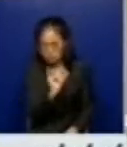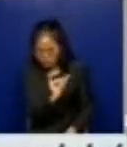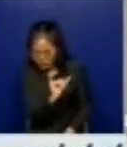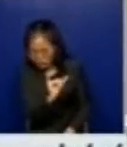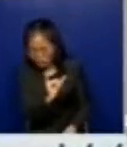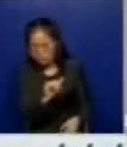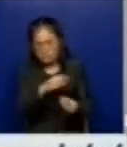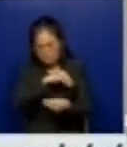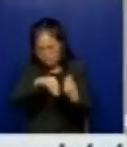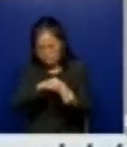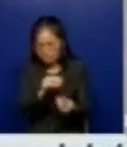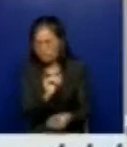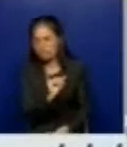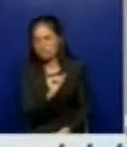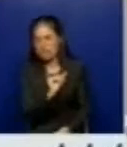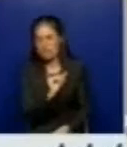าไ